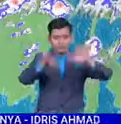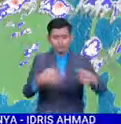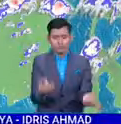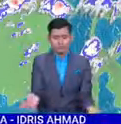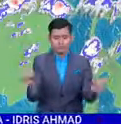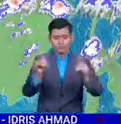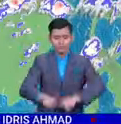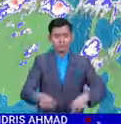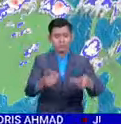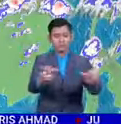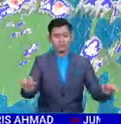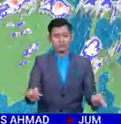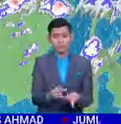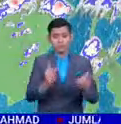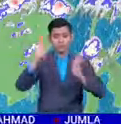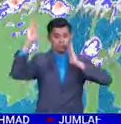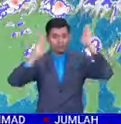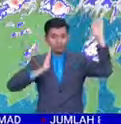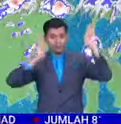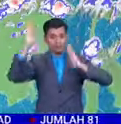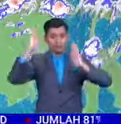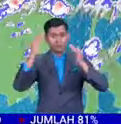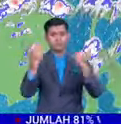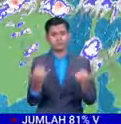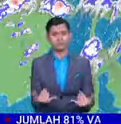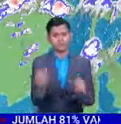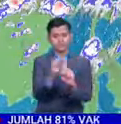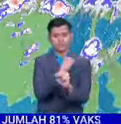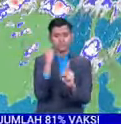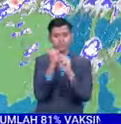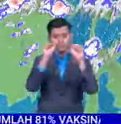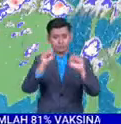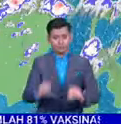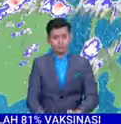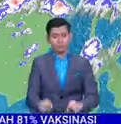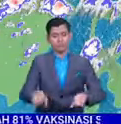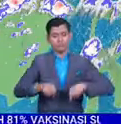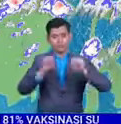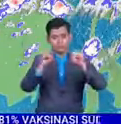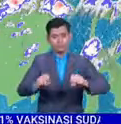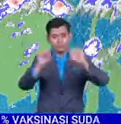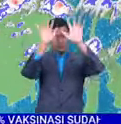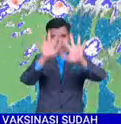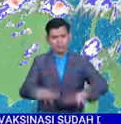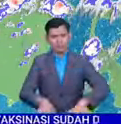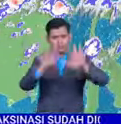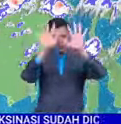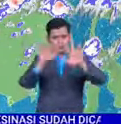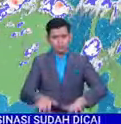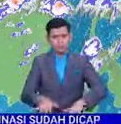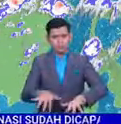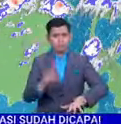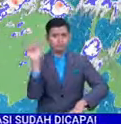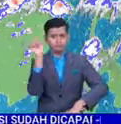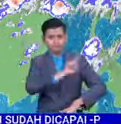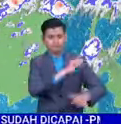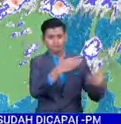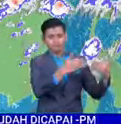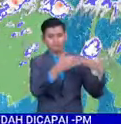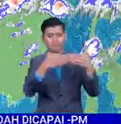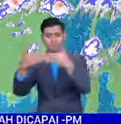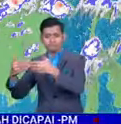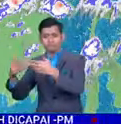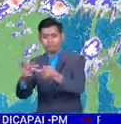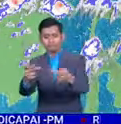kebanyakan kawasan-kawasan di Malaysia, yang mana keadaan ini boleh membawa kepada kelembapan yang tinggi dan hujan yang berpanjangan